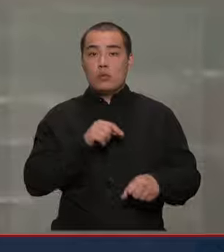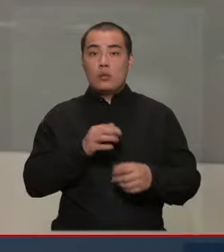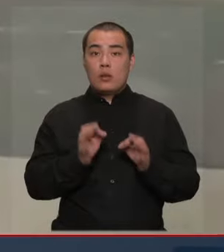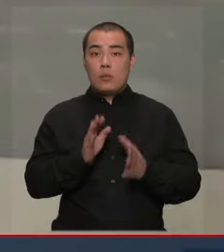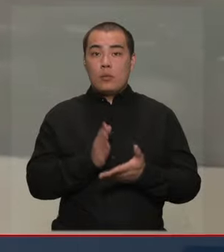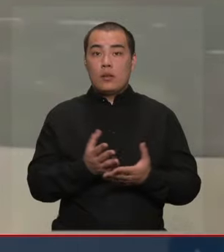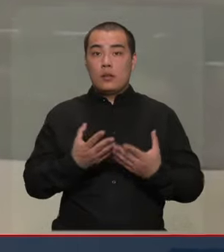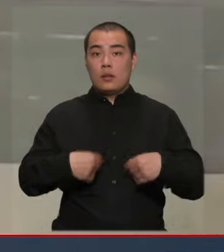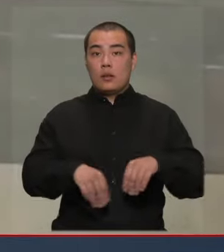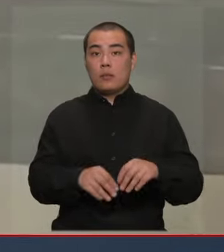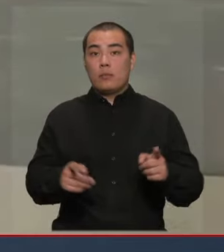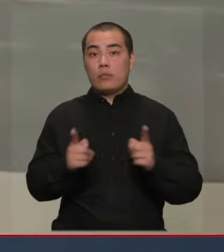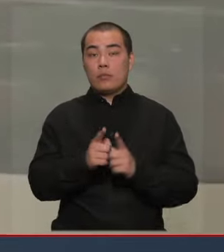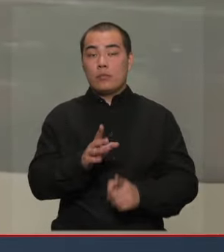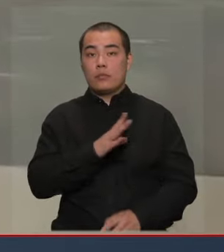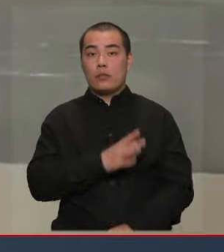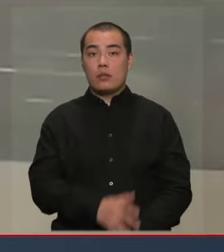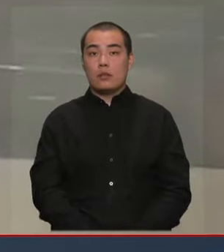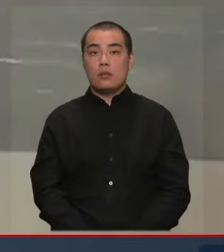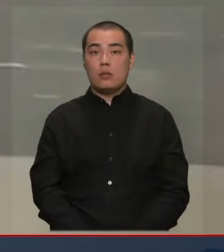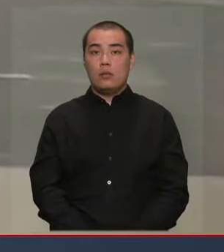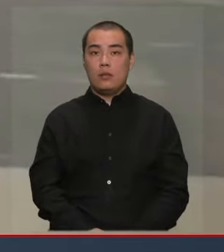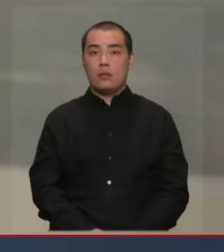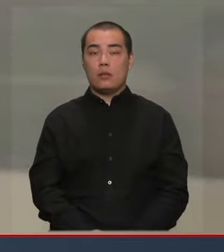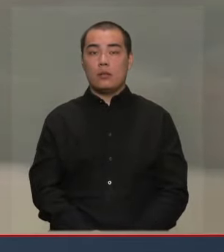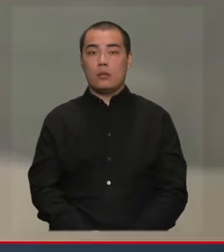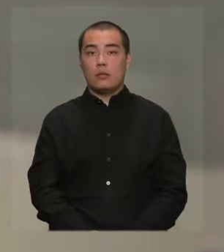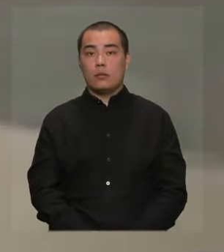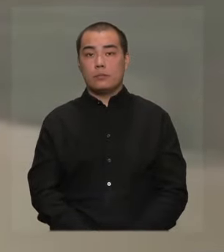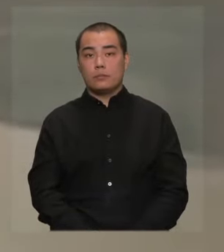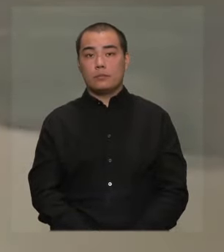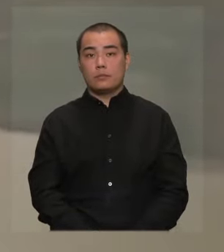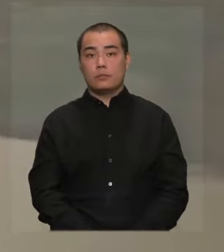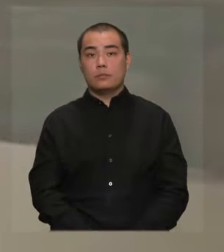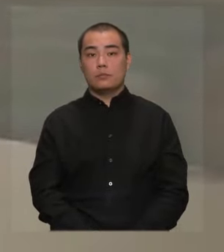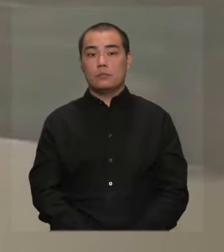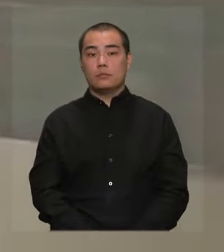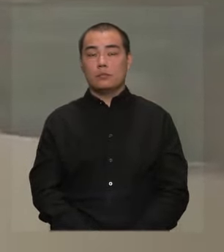туысқандарымен қауышты. Жұлдыз Қайратқызы, Нұрбек Шайден, Жібек жолы, Атырау облысынан.